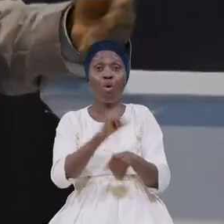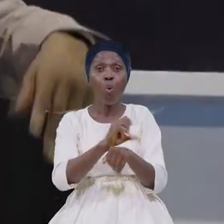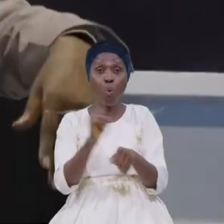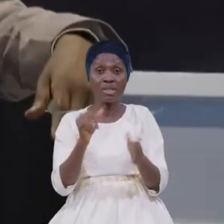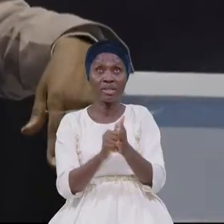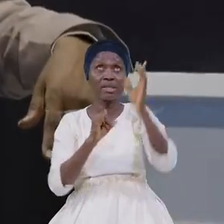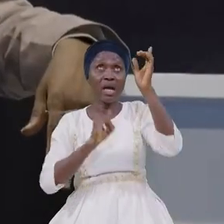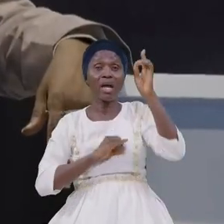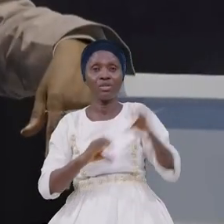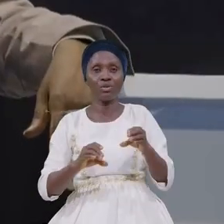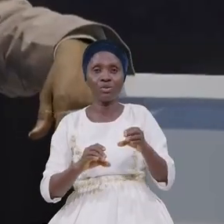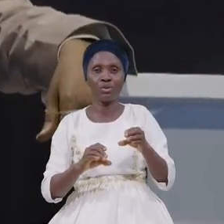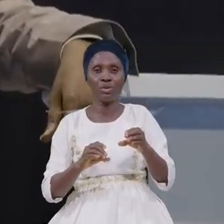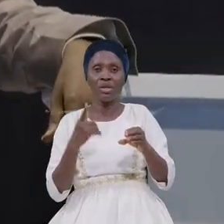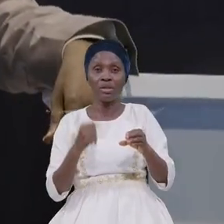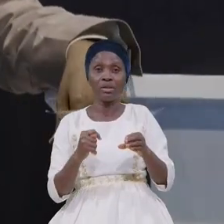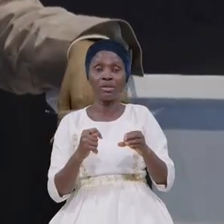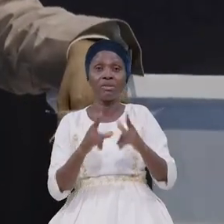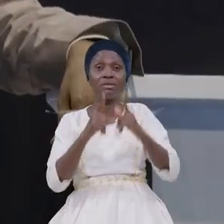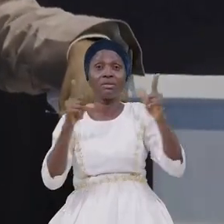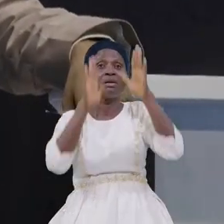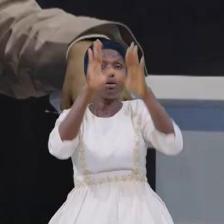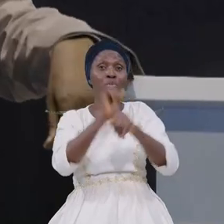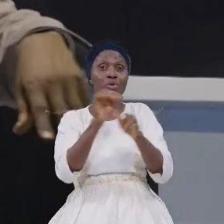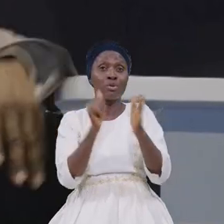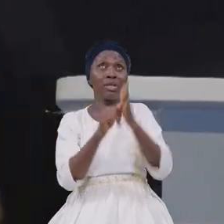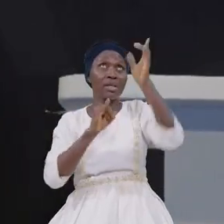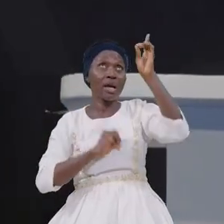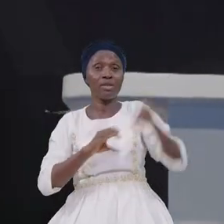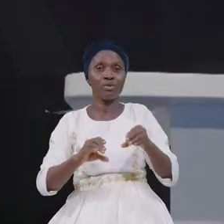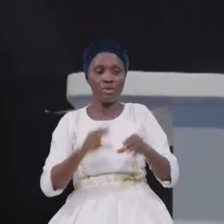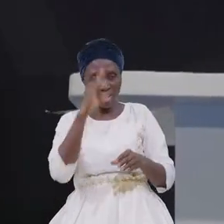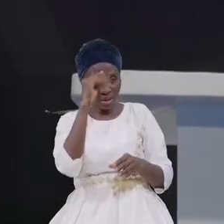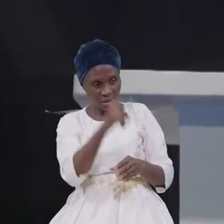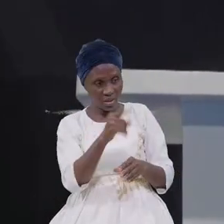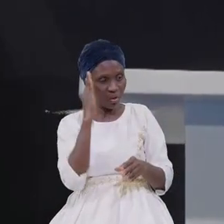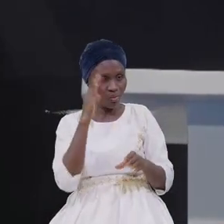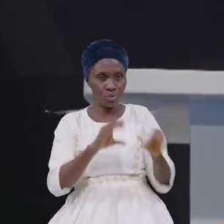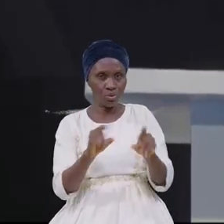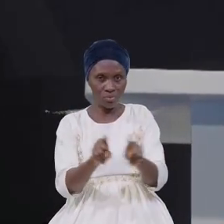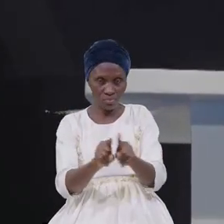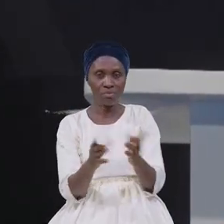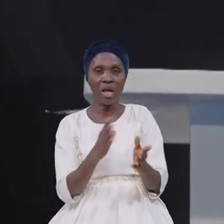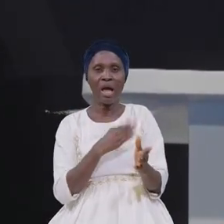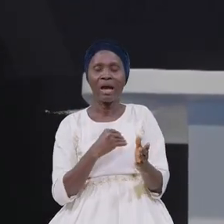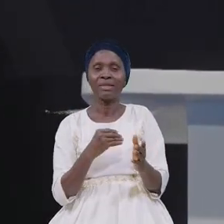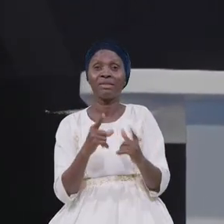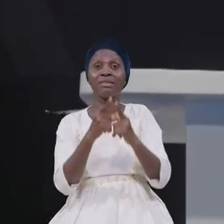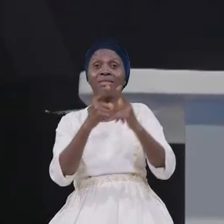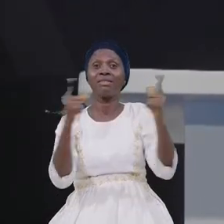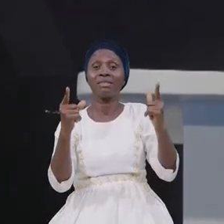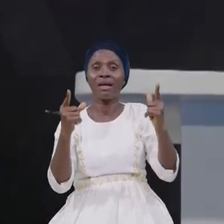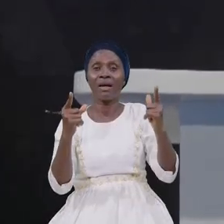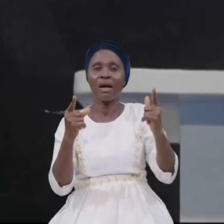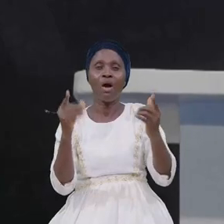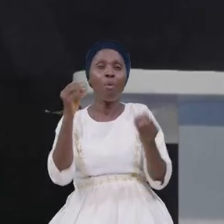Les œuvres que j'ai faites, les exploits, celui qui croit en moi fera aussi les œuvres que j'ai faites. Et il en